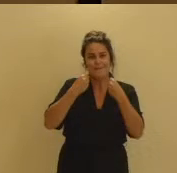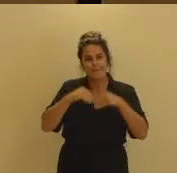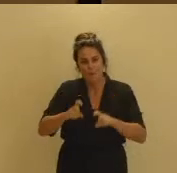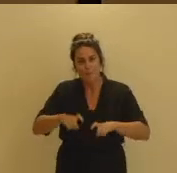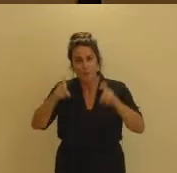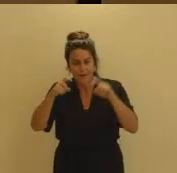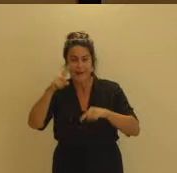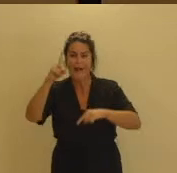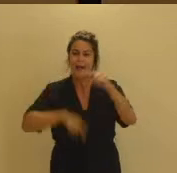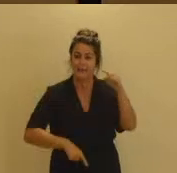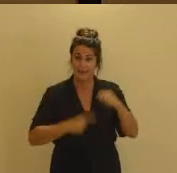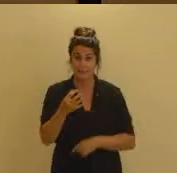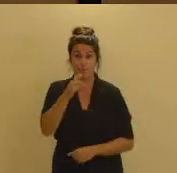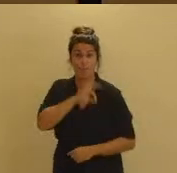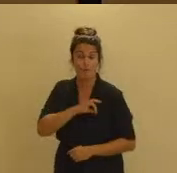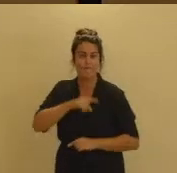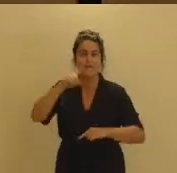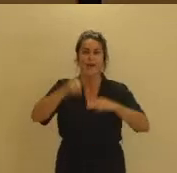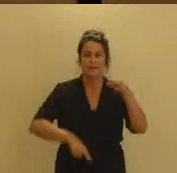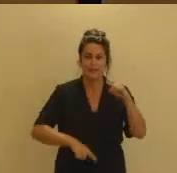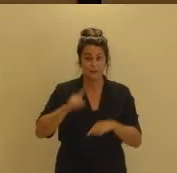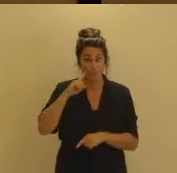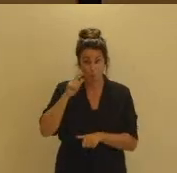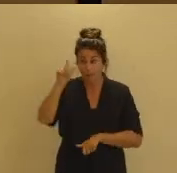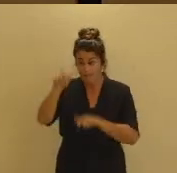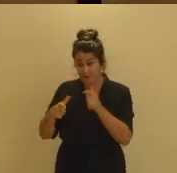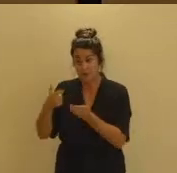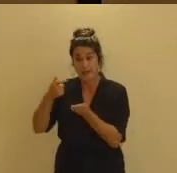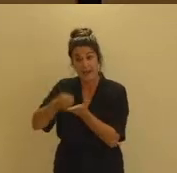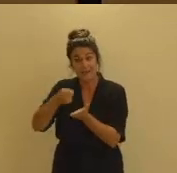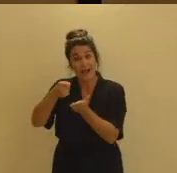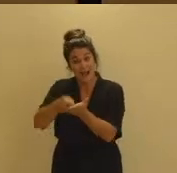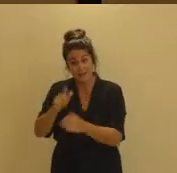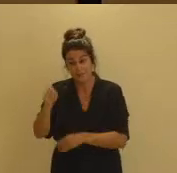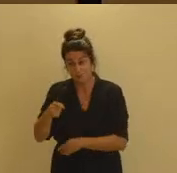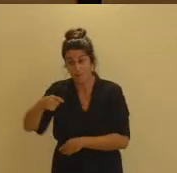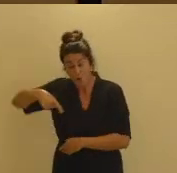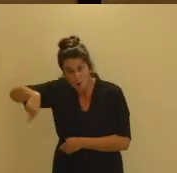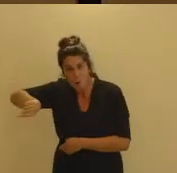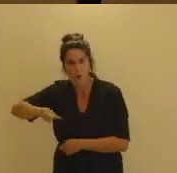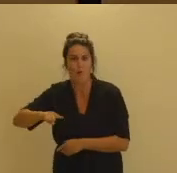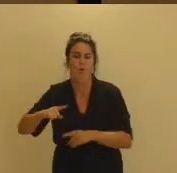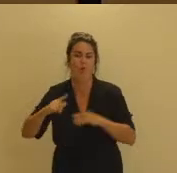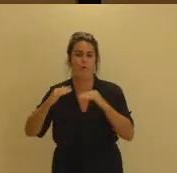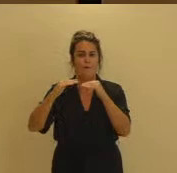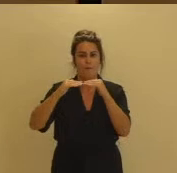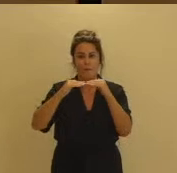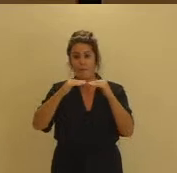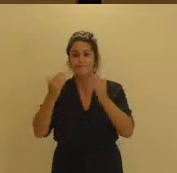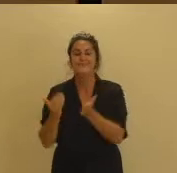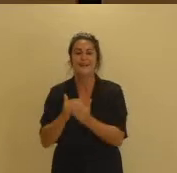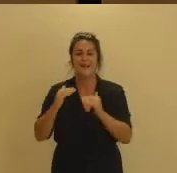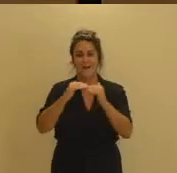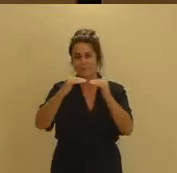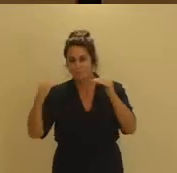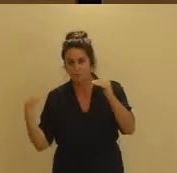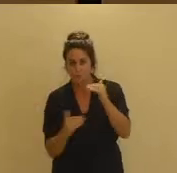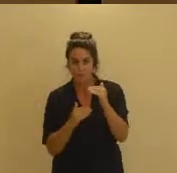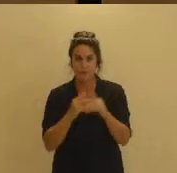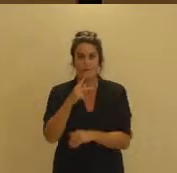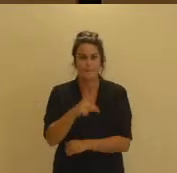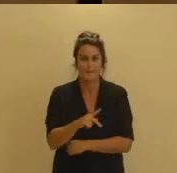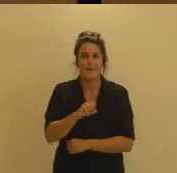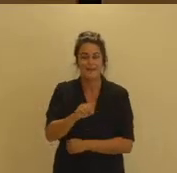et parce que les acquéreurs successifs doivent être sous les plafonds de revenus du PSLA. Par ailleurs,